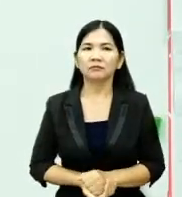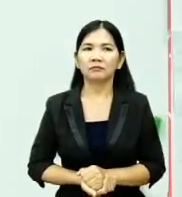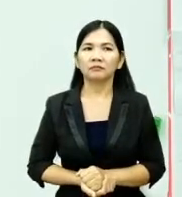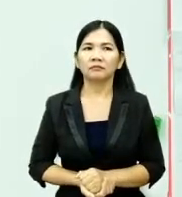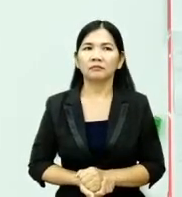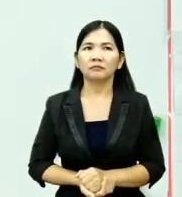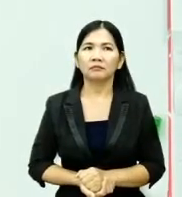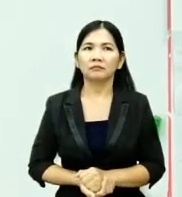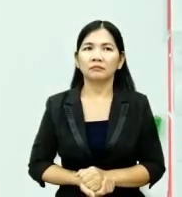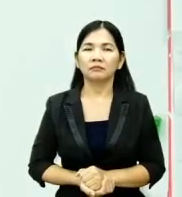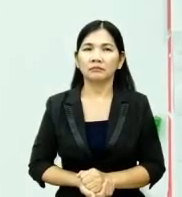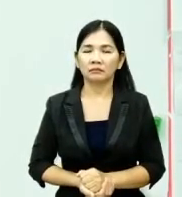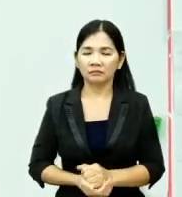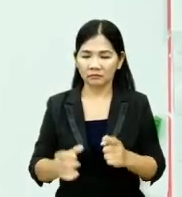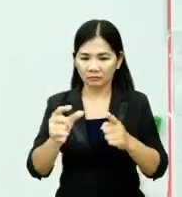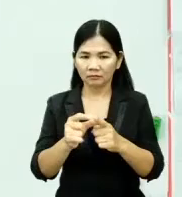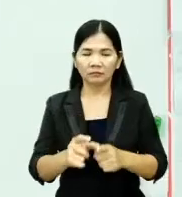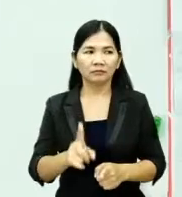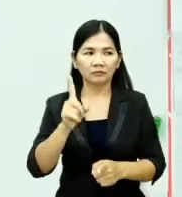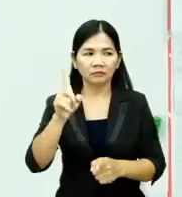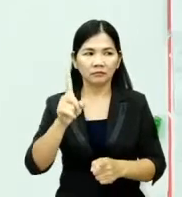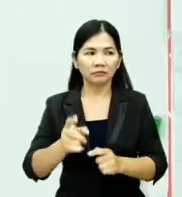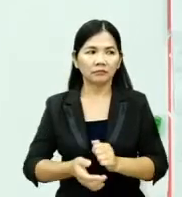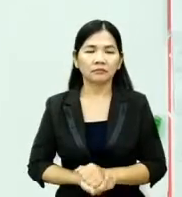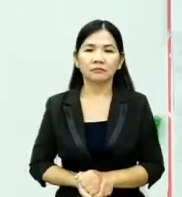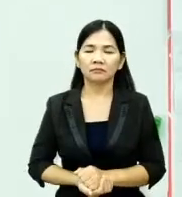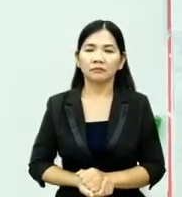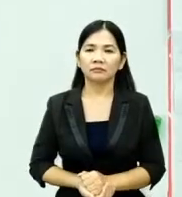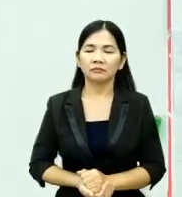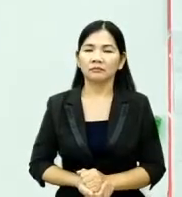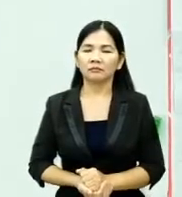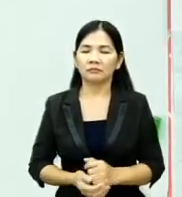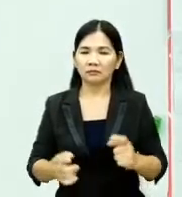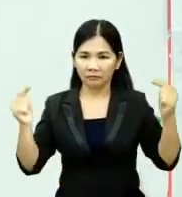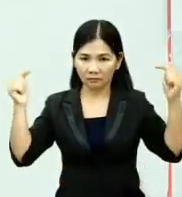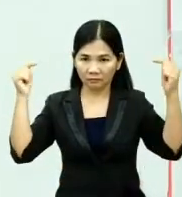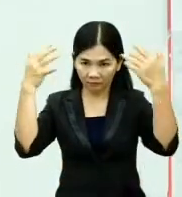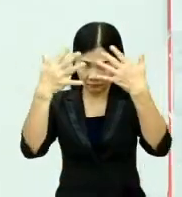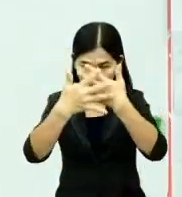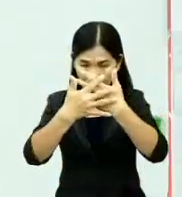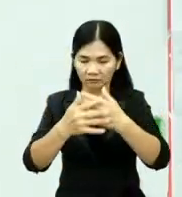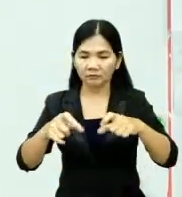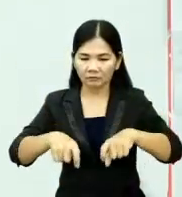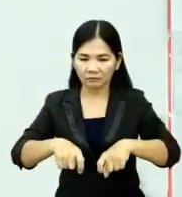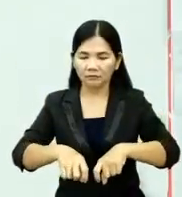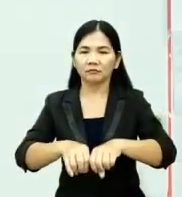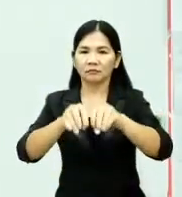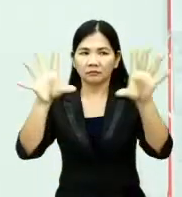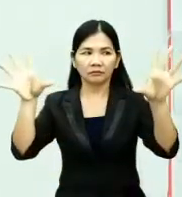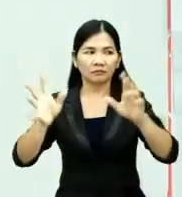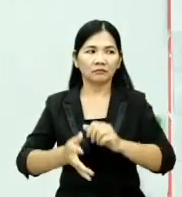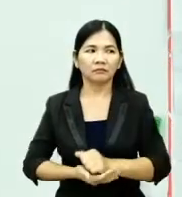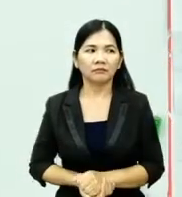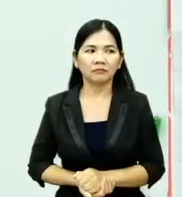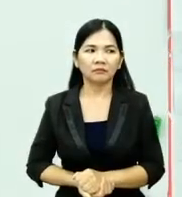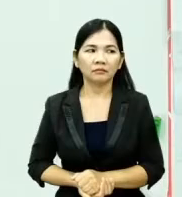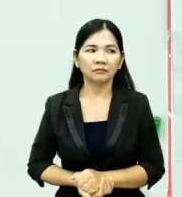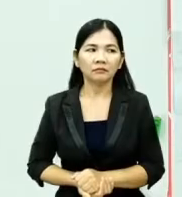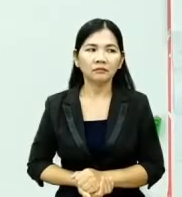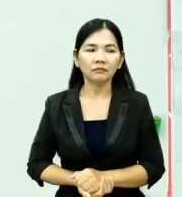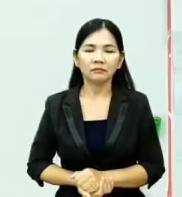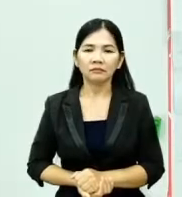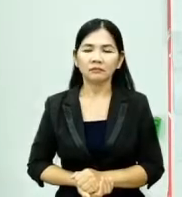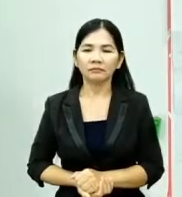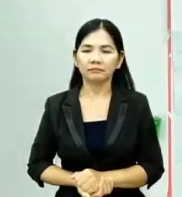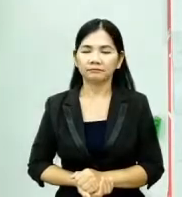cho nên những miếng bịa tôi mới tiệt hai ngơ ngất ngơ ngơ tôi chỉ môi nâng bịa plus vàng để ní